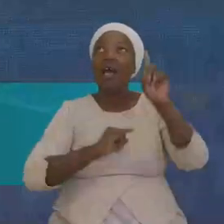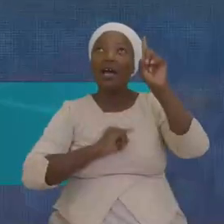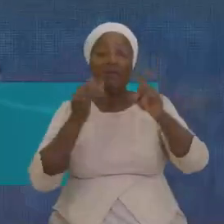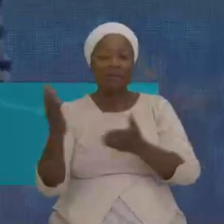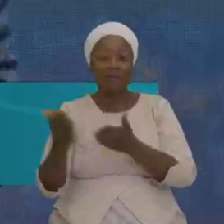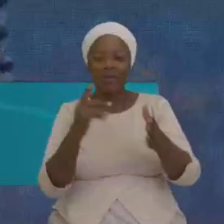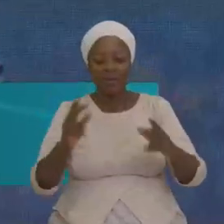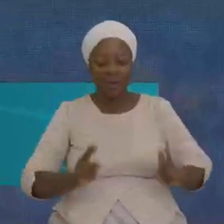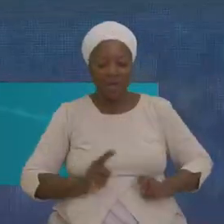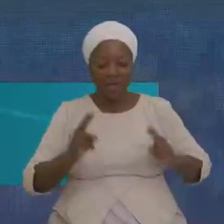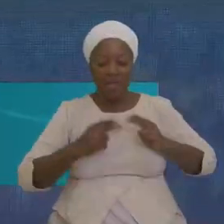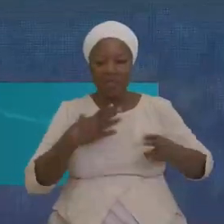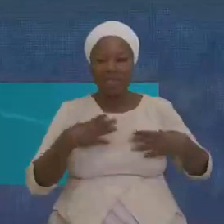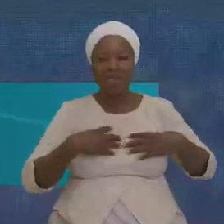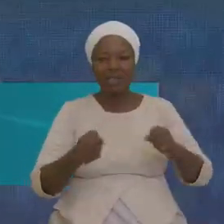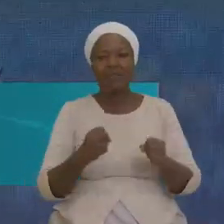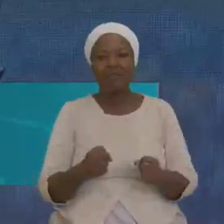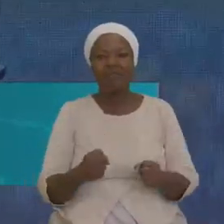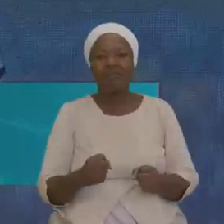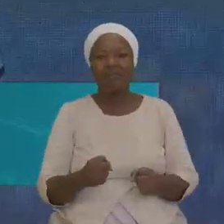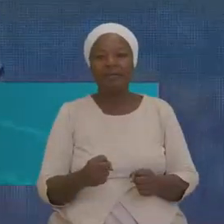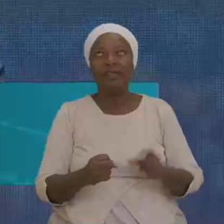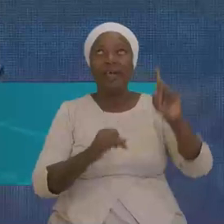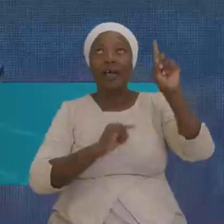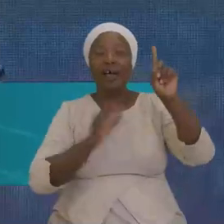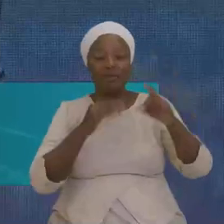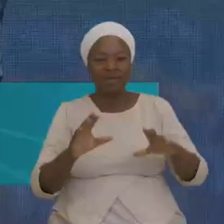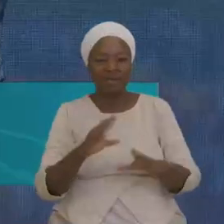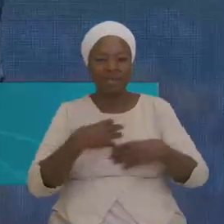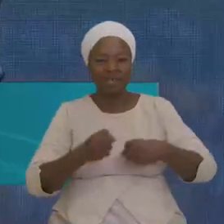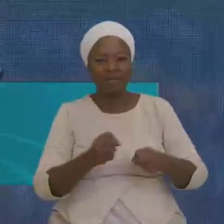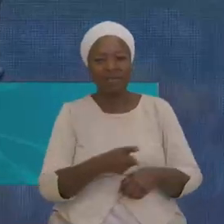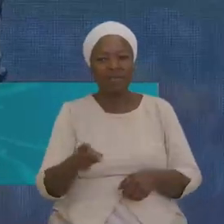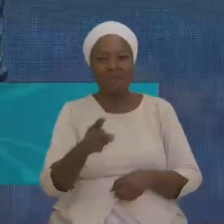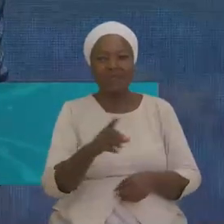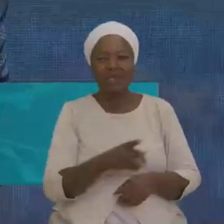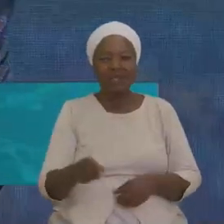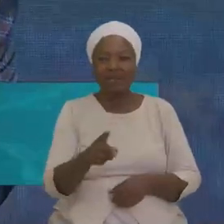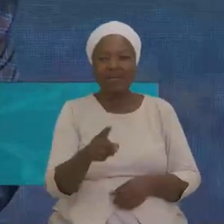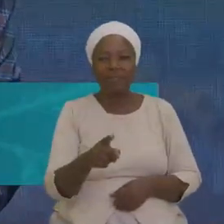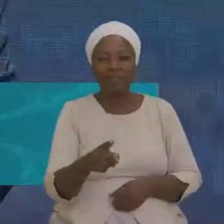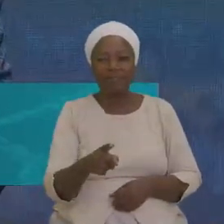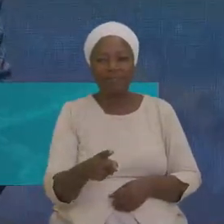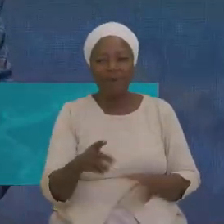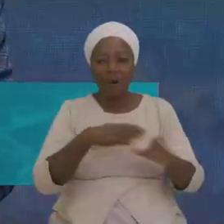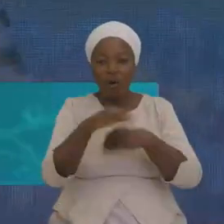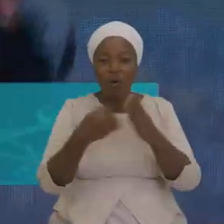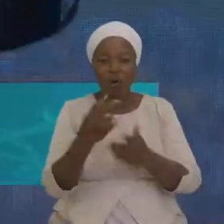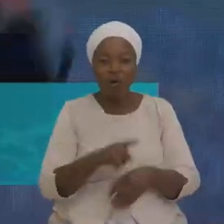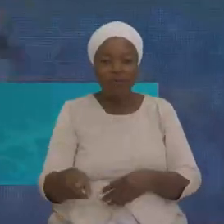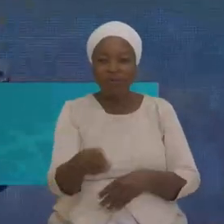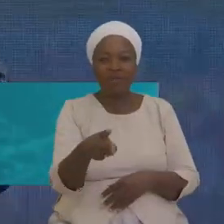guérison et la santé. Je les guérirai. Les. Eux